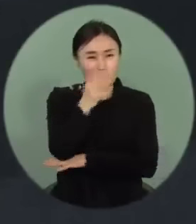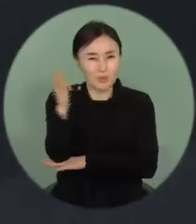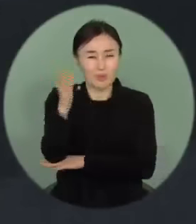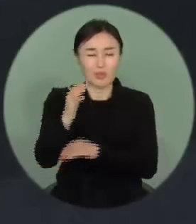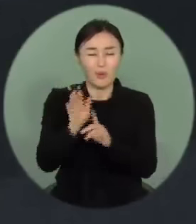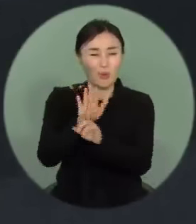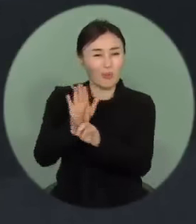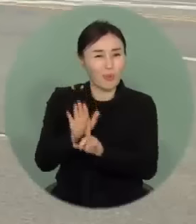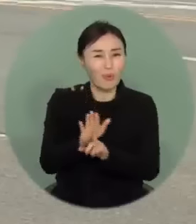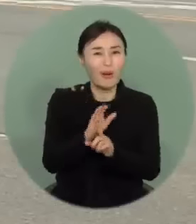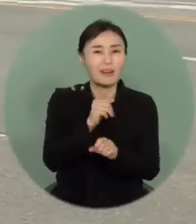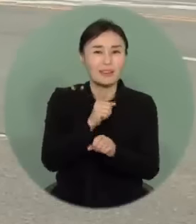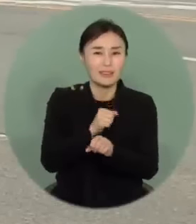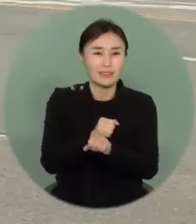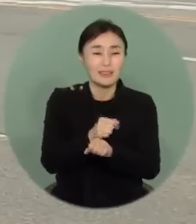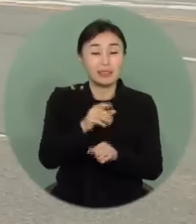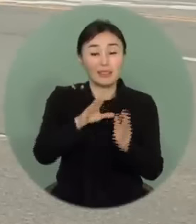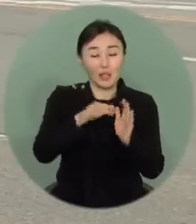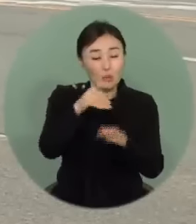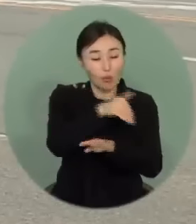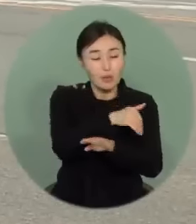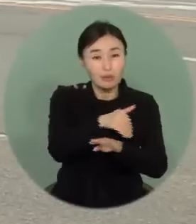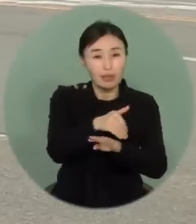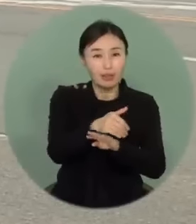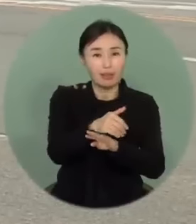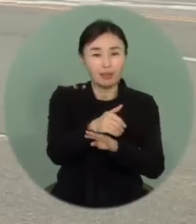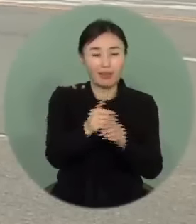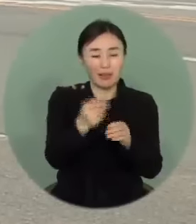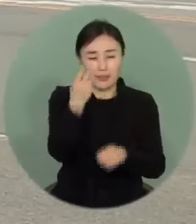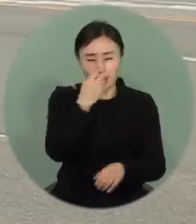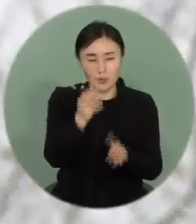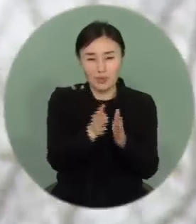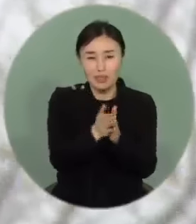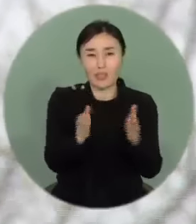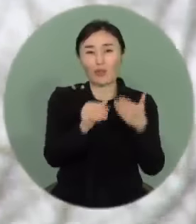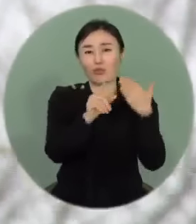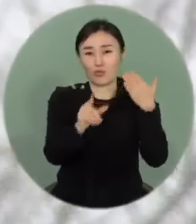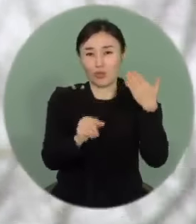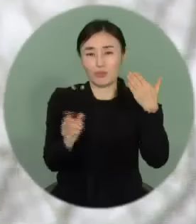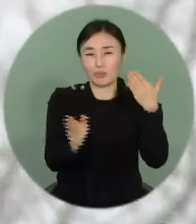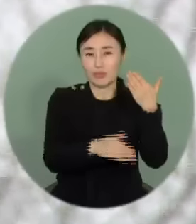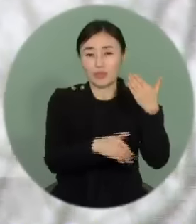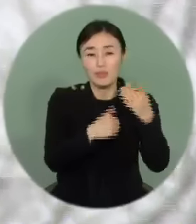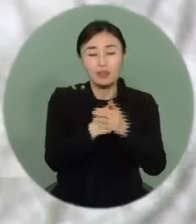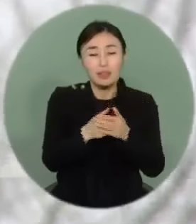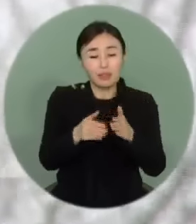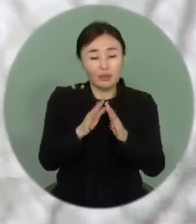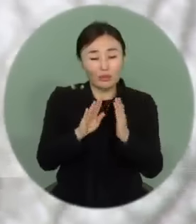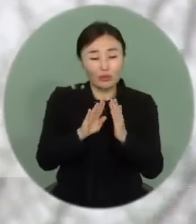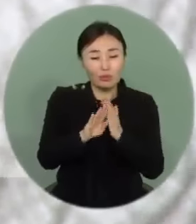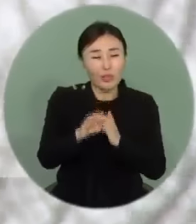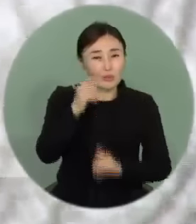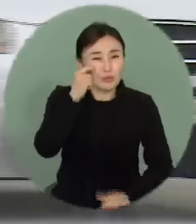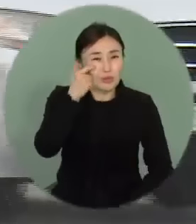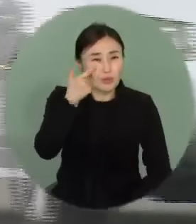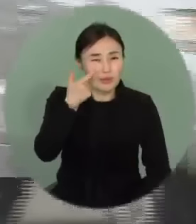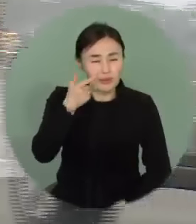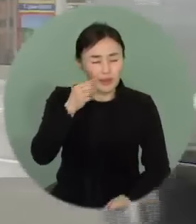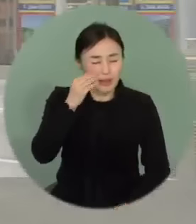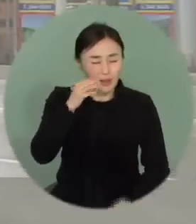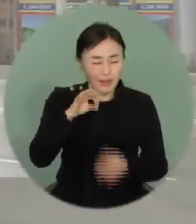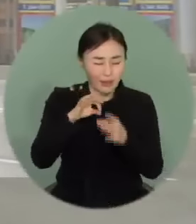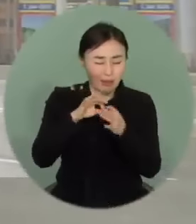대대적으로 홍보했습니다. 당초 계획된 단속 시작일은 지난해 9월. 그런데 설치 이후 반년이 지나도록